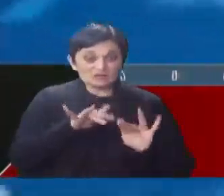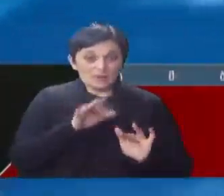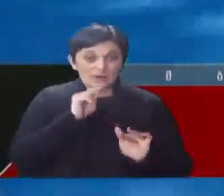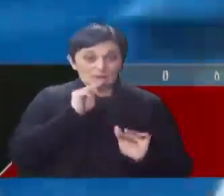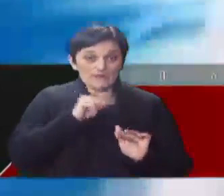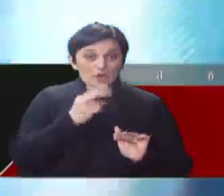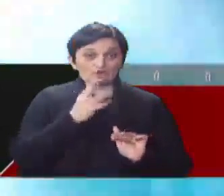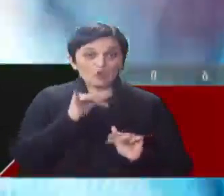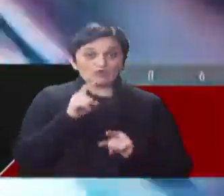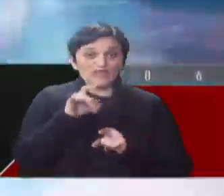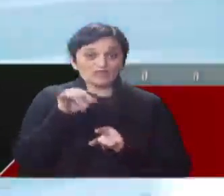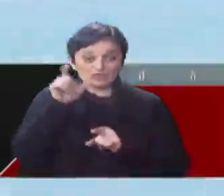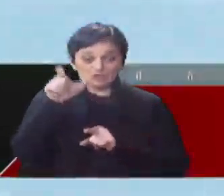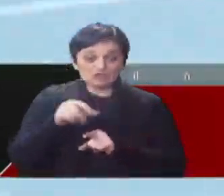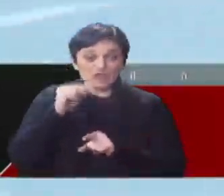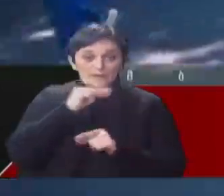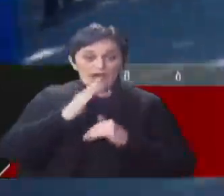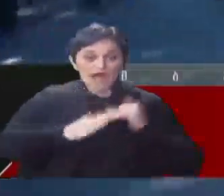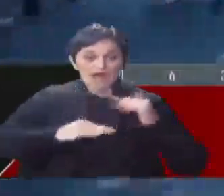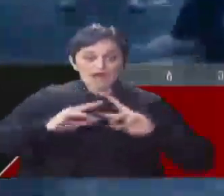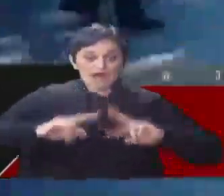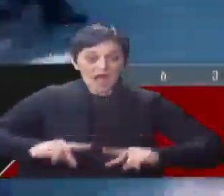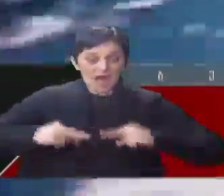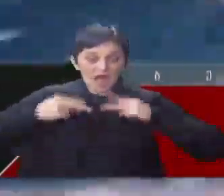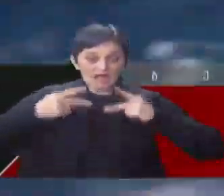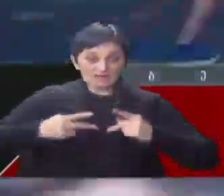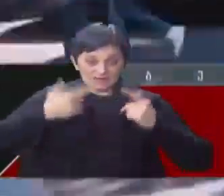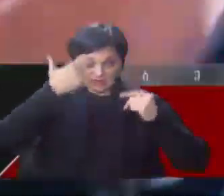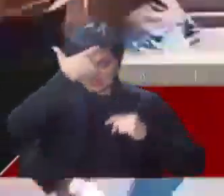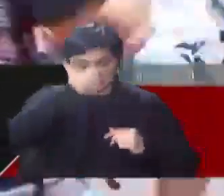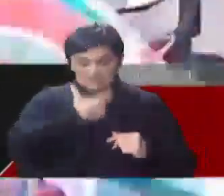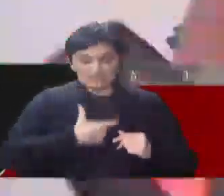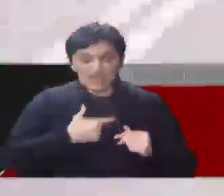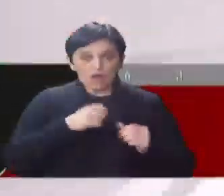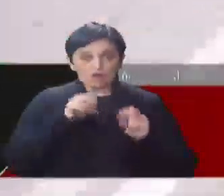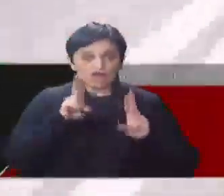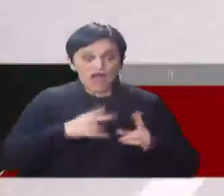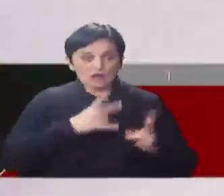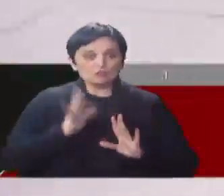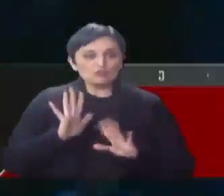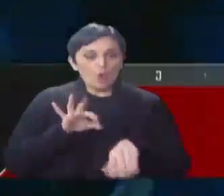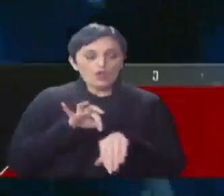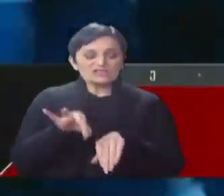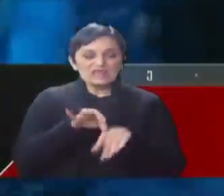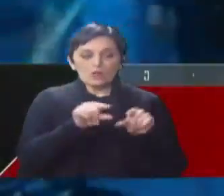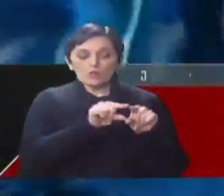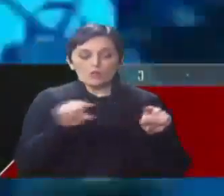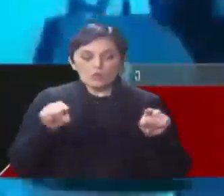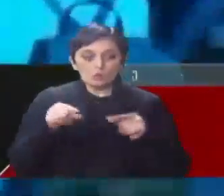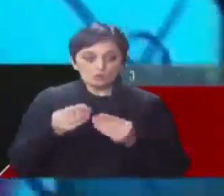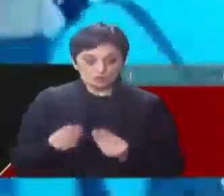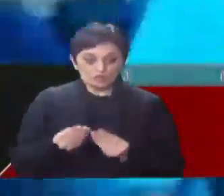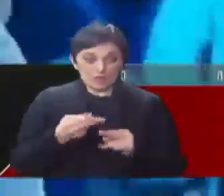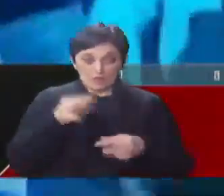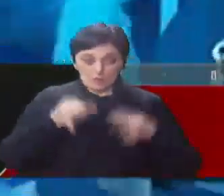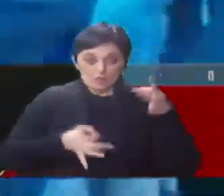braldebul tsotne chikhladzes brali gadauqvalifitsirda da mas natsvlat sxeulis ganzrag აზიანები საფრალი მხოლოდ ძალადობის მუხლით წარედგინა. მოსამართლემ